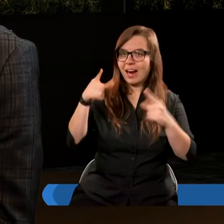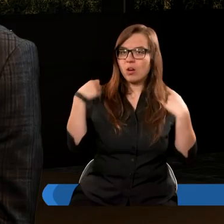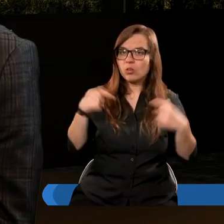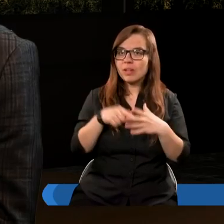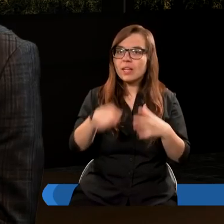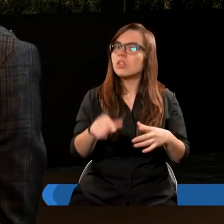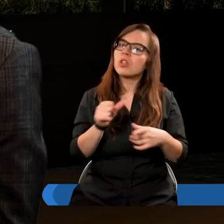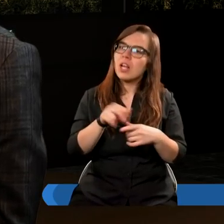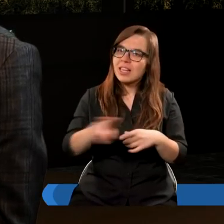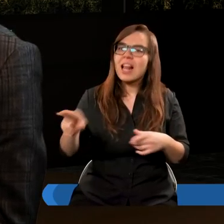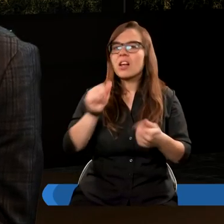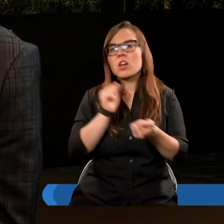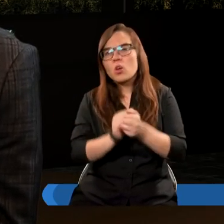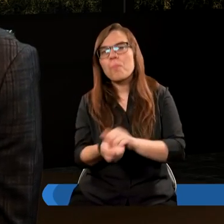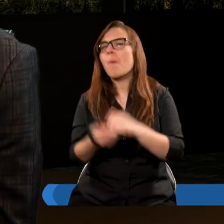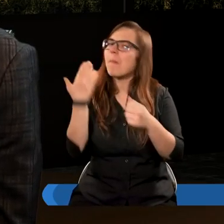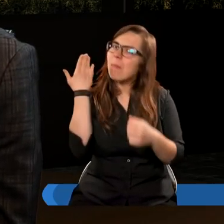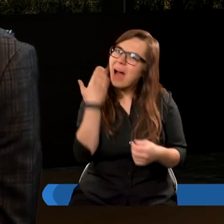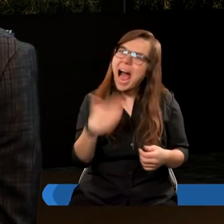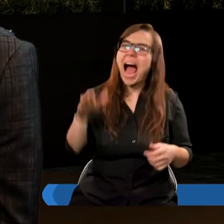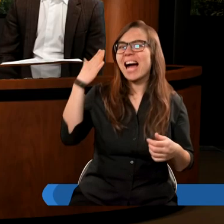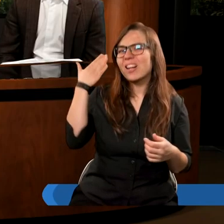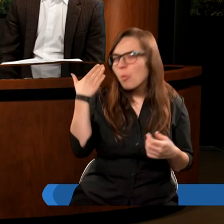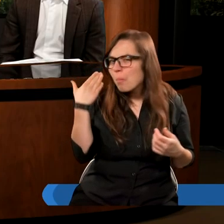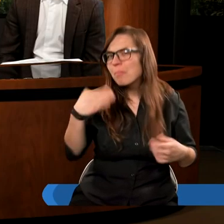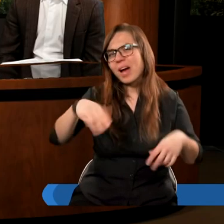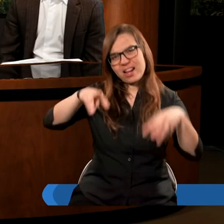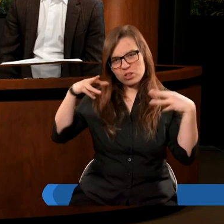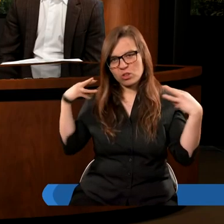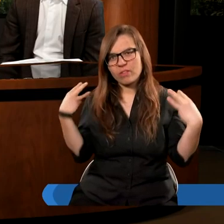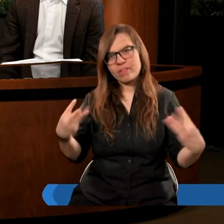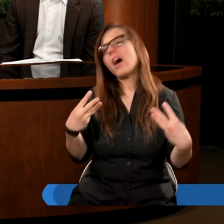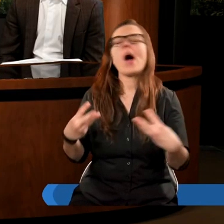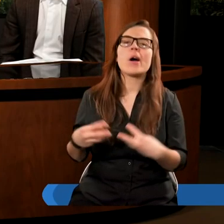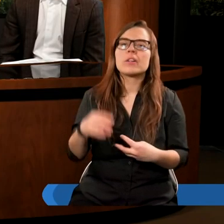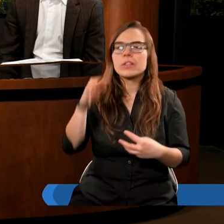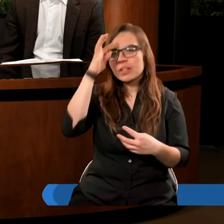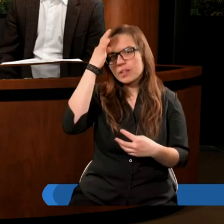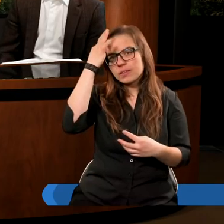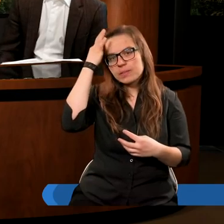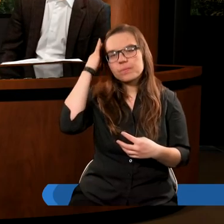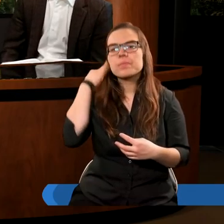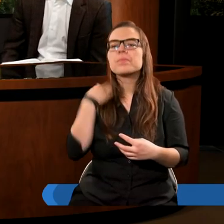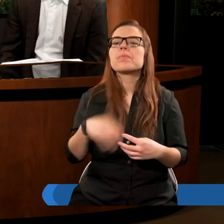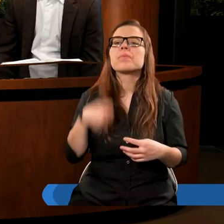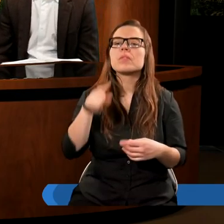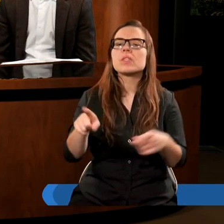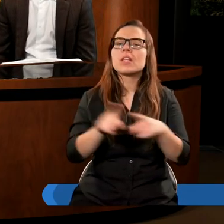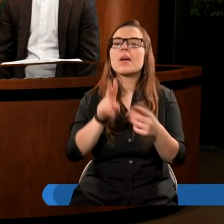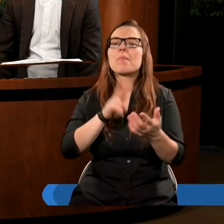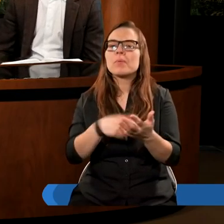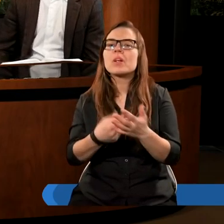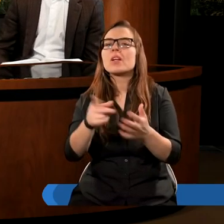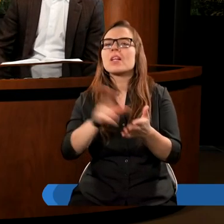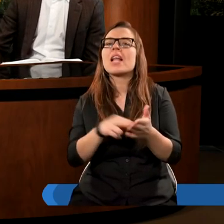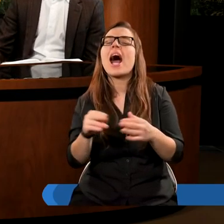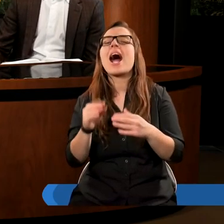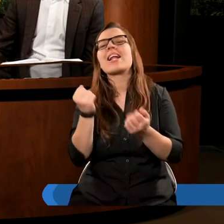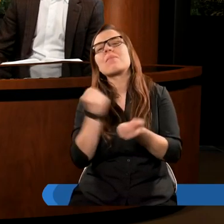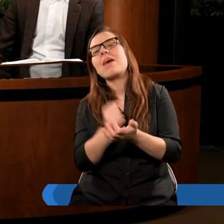że to są rzeczy bardzo ważne. Często jest tak, że przekładając to na sprawy